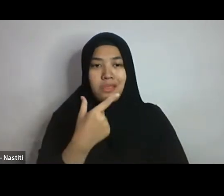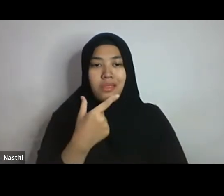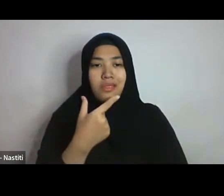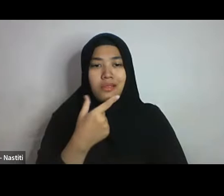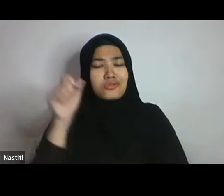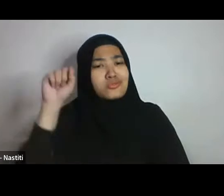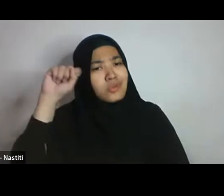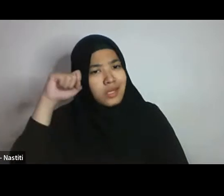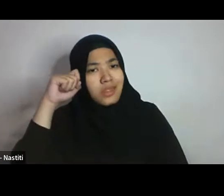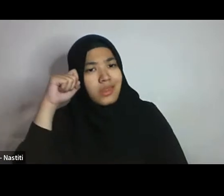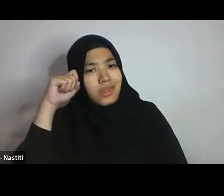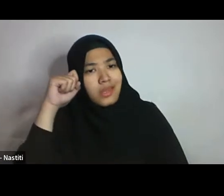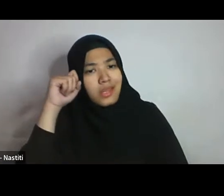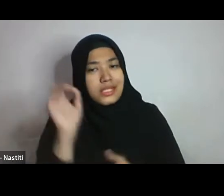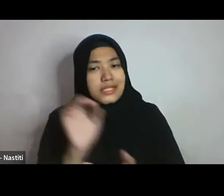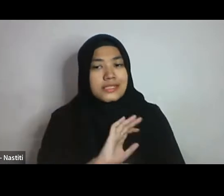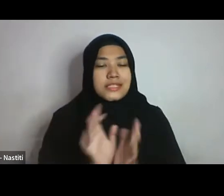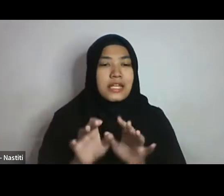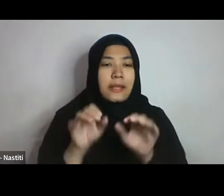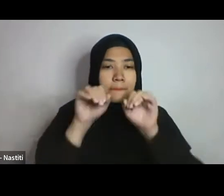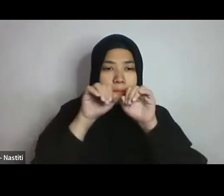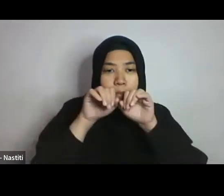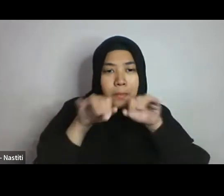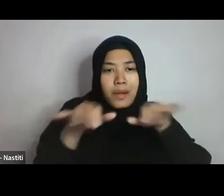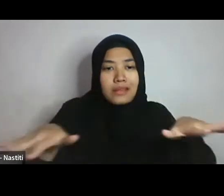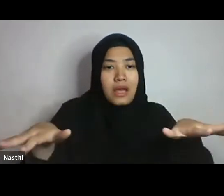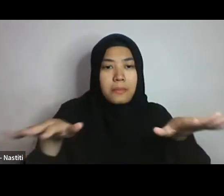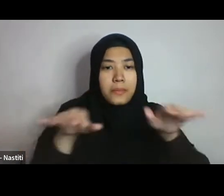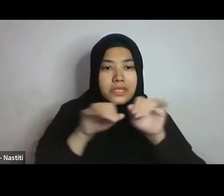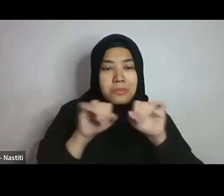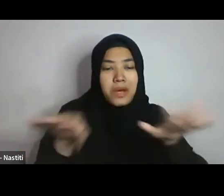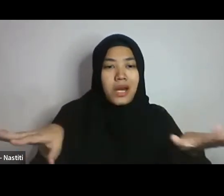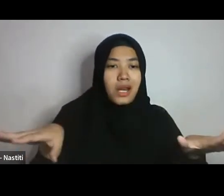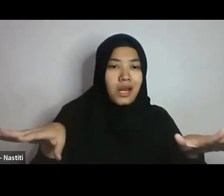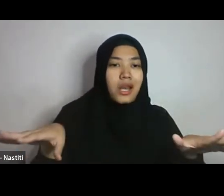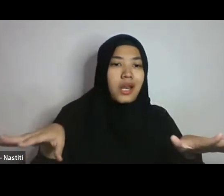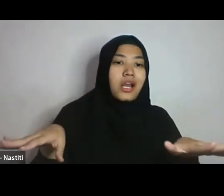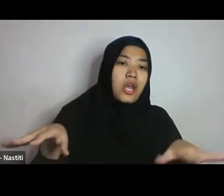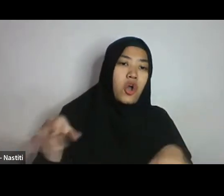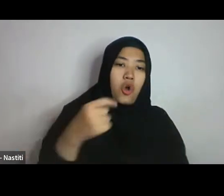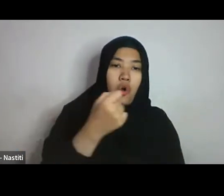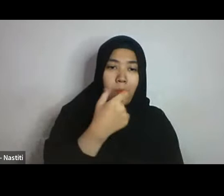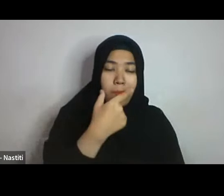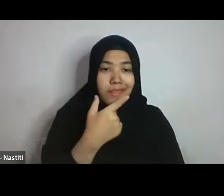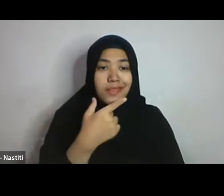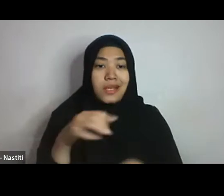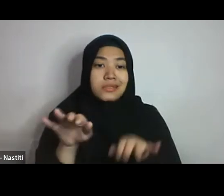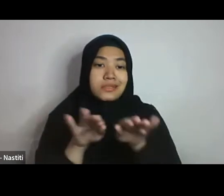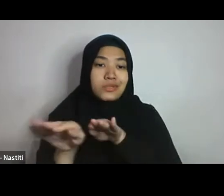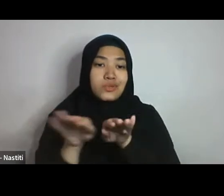di antaranya. Ketersediaan pengobatan lain yang bukan hanya pengobatan